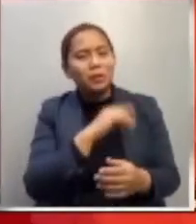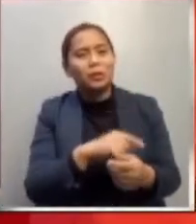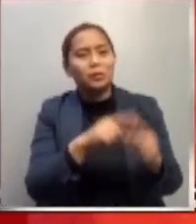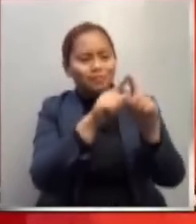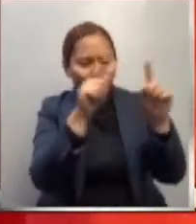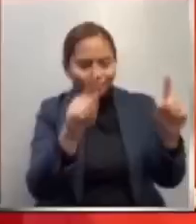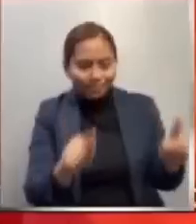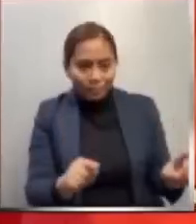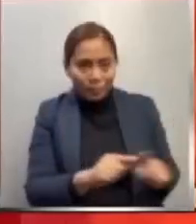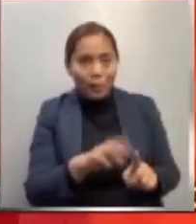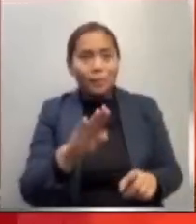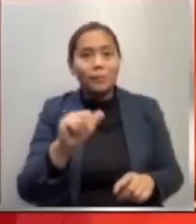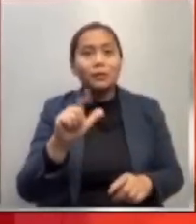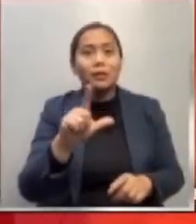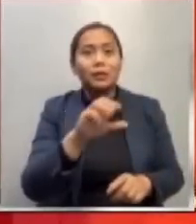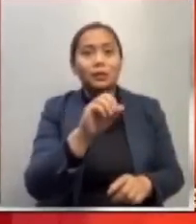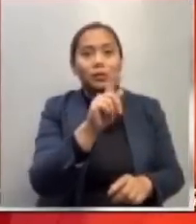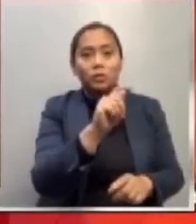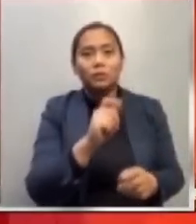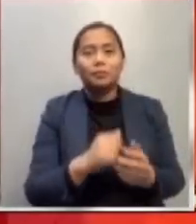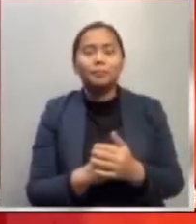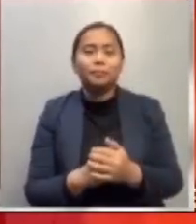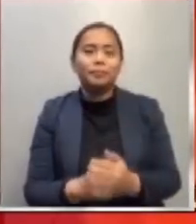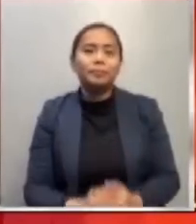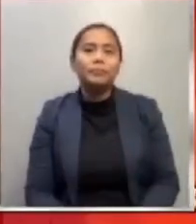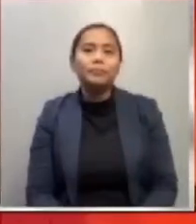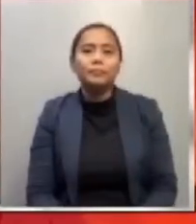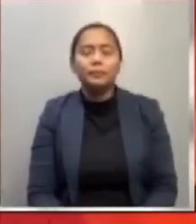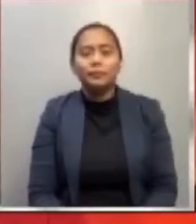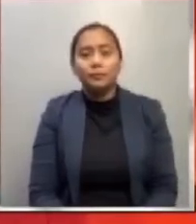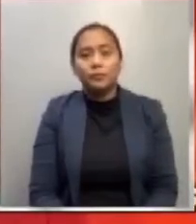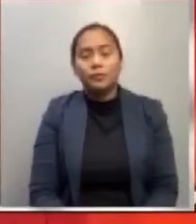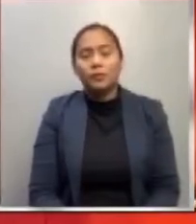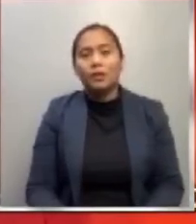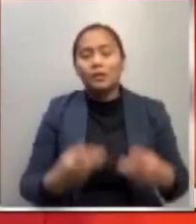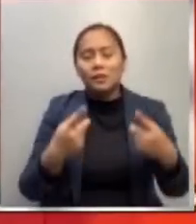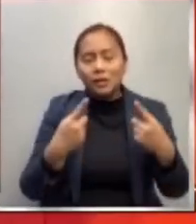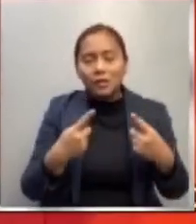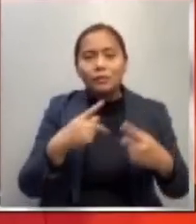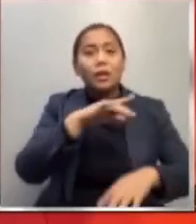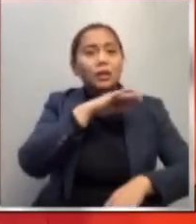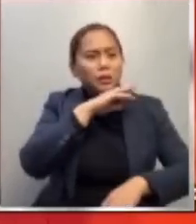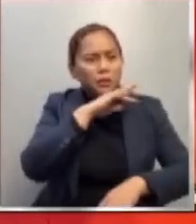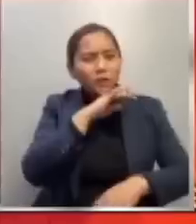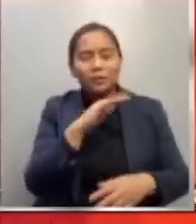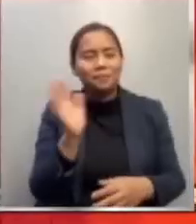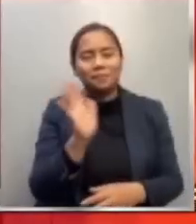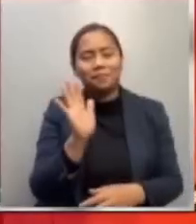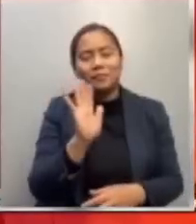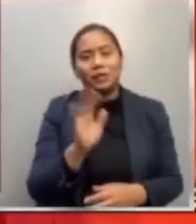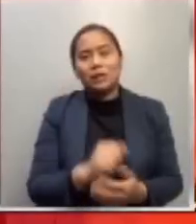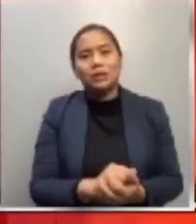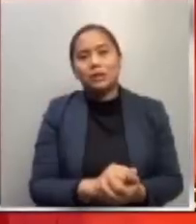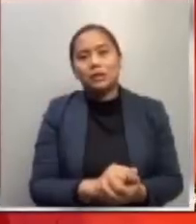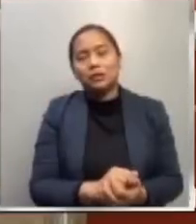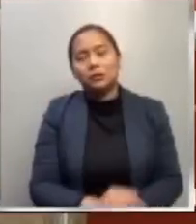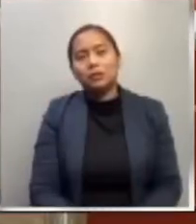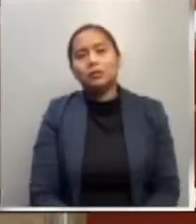Kapag balikan ka namin diyan. Kapag nagkaroon ng smudge. Yeah, hindi na 'yon. Hindi na bibilangin 'yon. Meron kasing mga